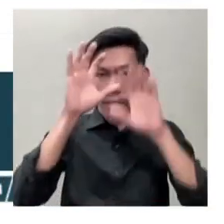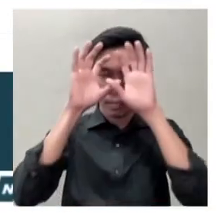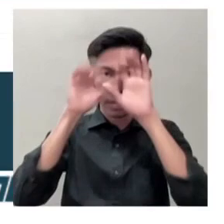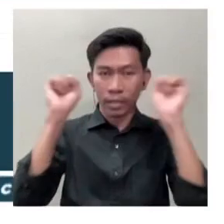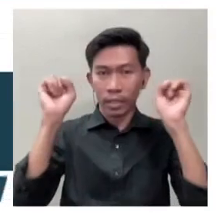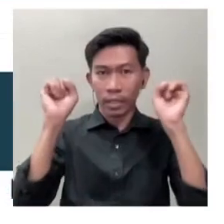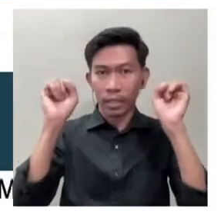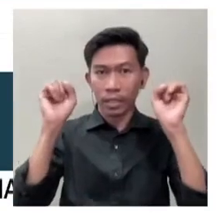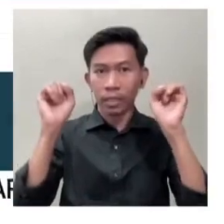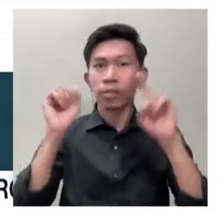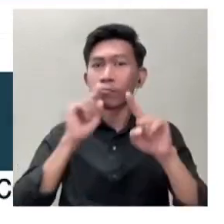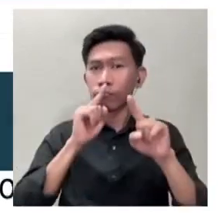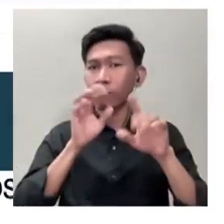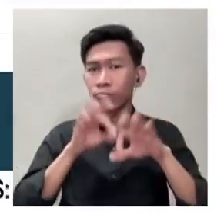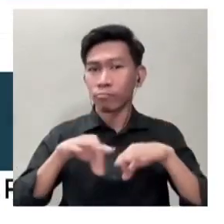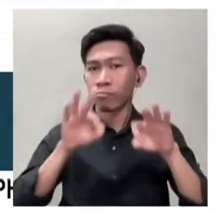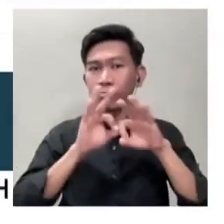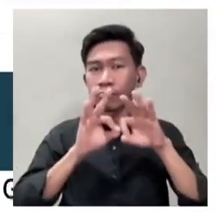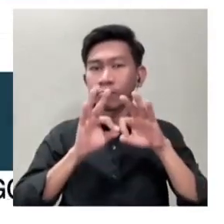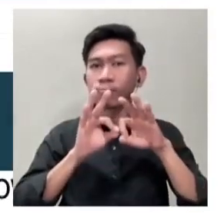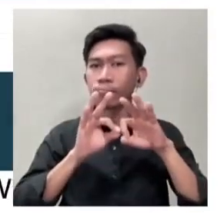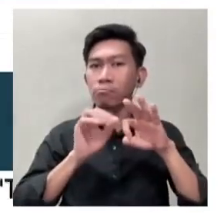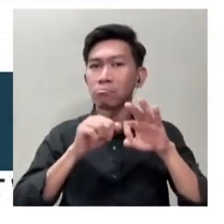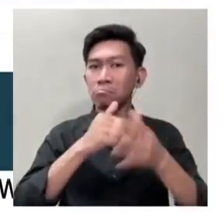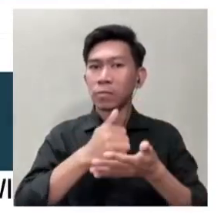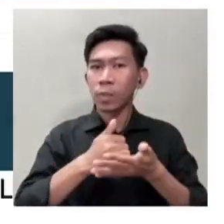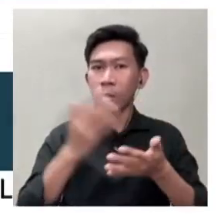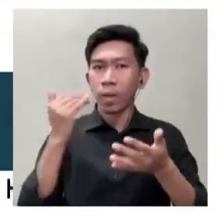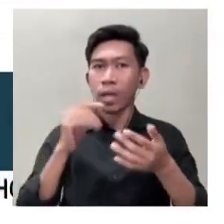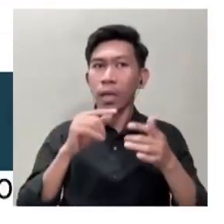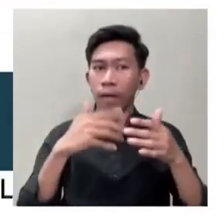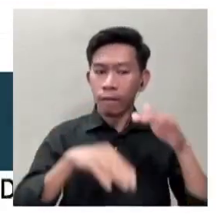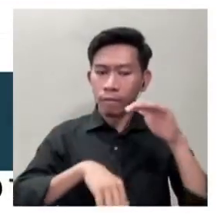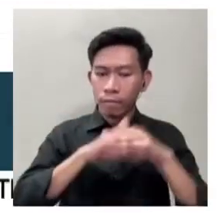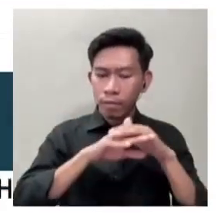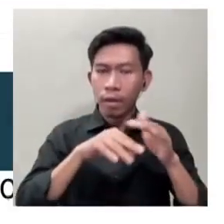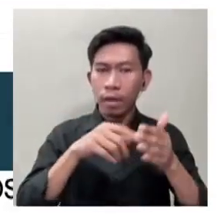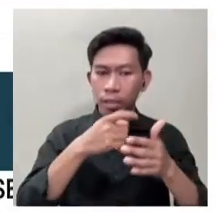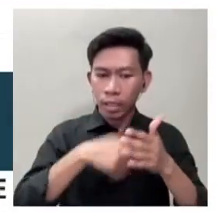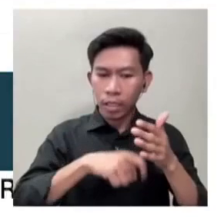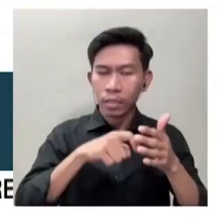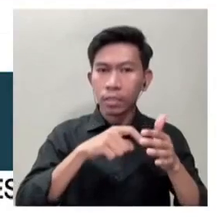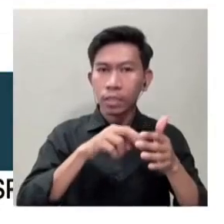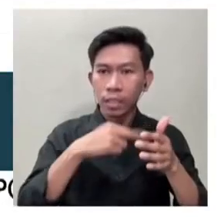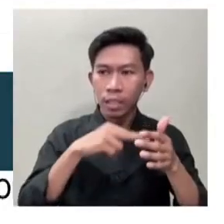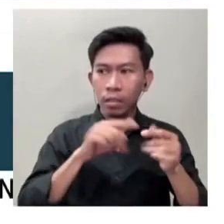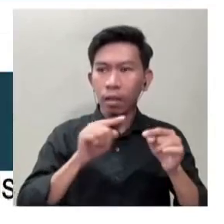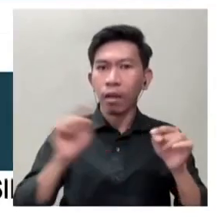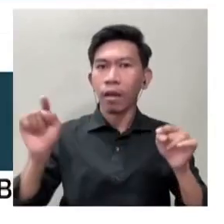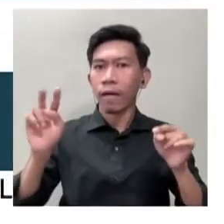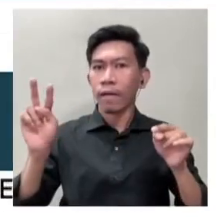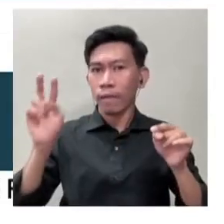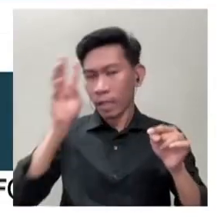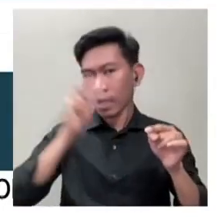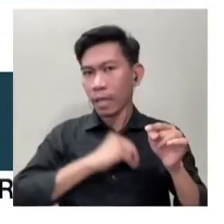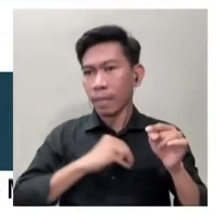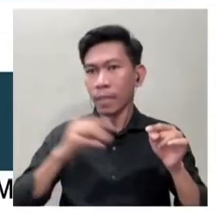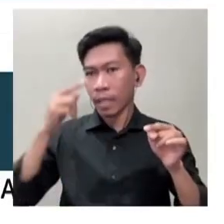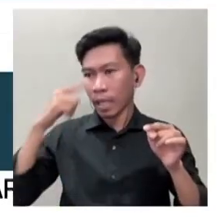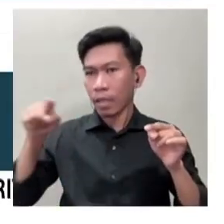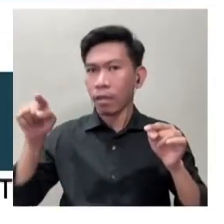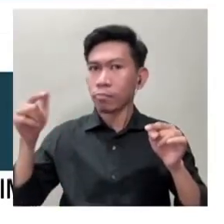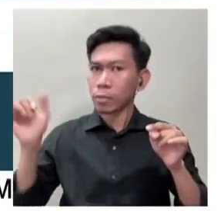malaking bagay yun dahil sumunod ngayon ang Vietnam and Thailand, bumaba. Carmina, do you believe